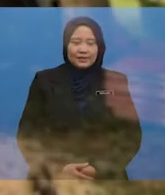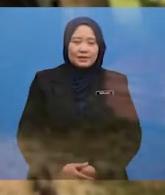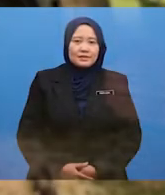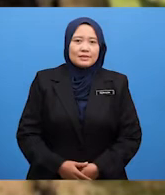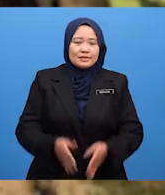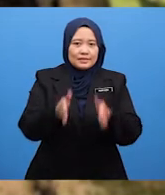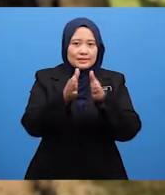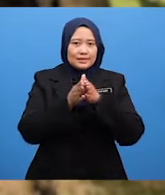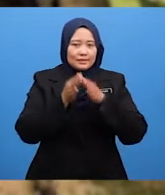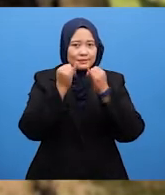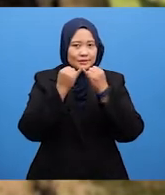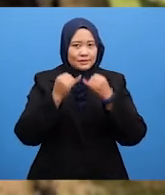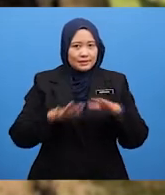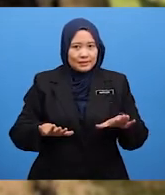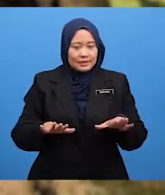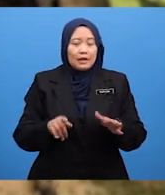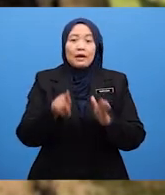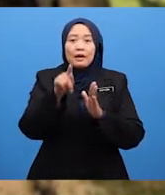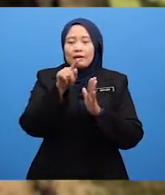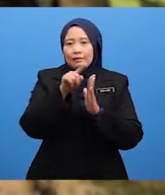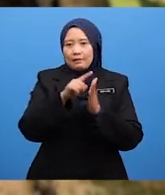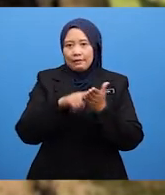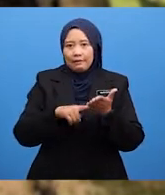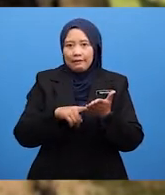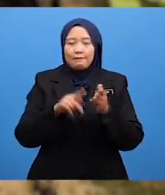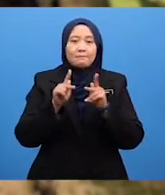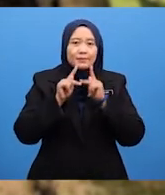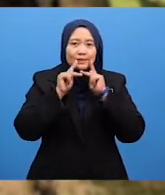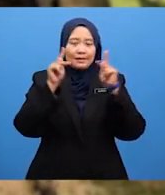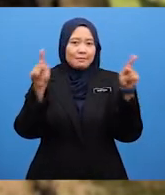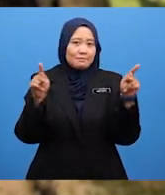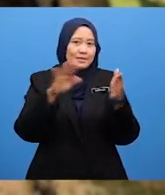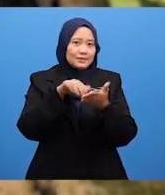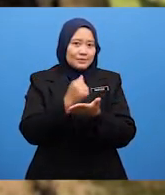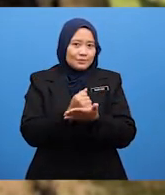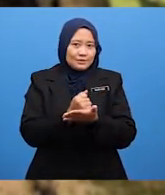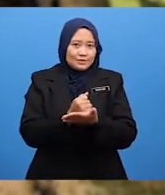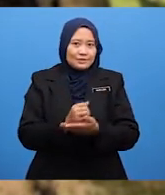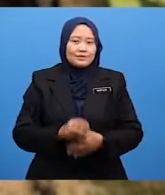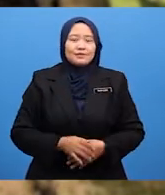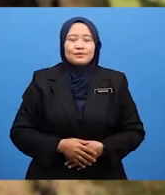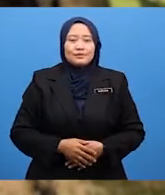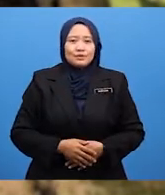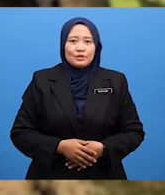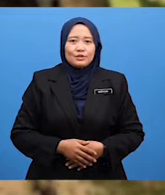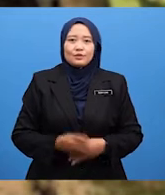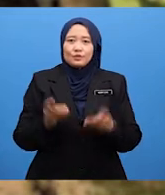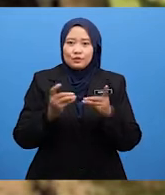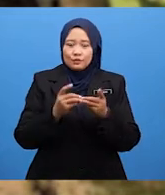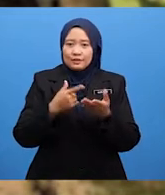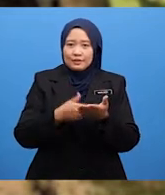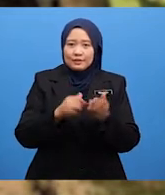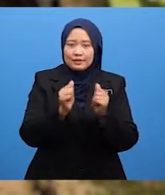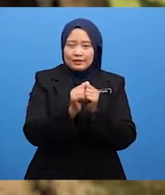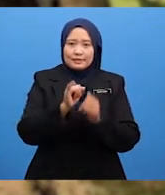Salam sejahtera. Apa khabar murid-murid? Moga semuanya sihat. Bersama saya lagi dalam sesi pembelajaran alat